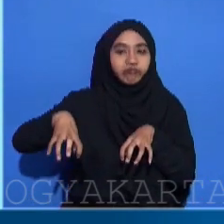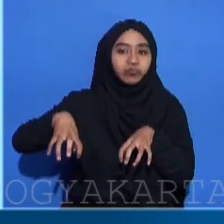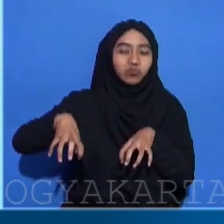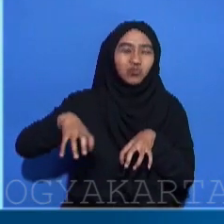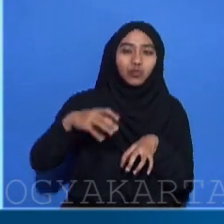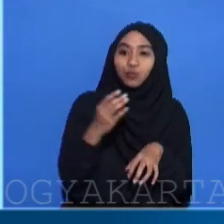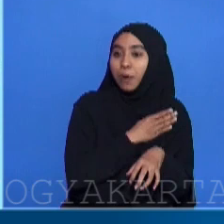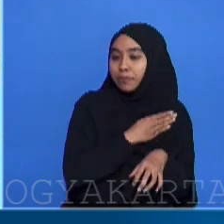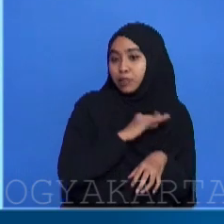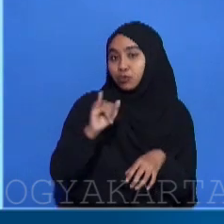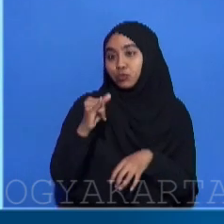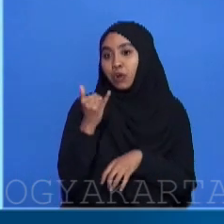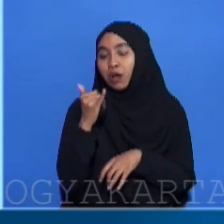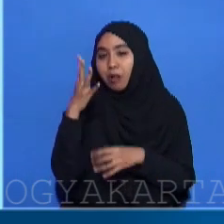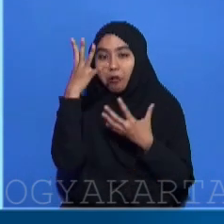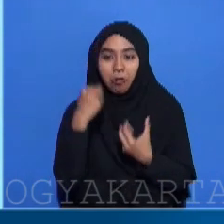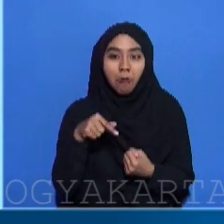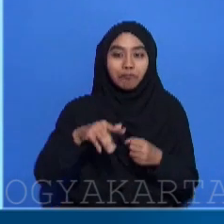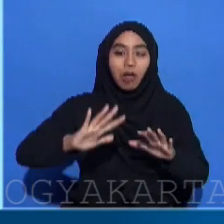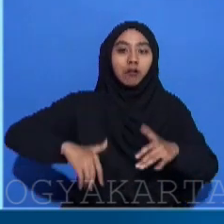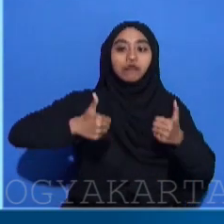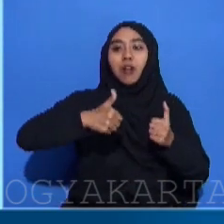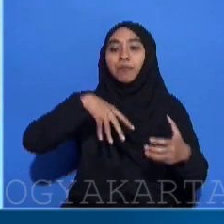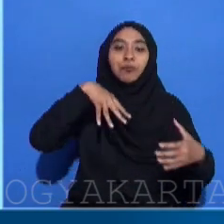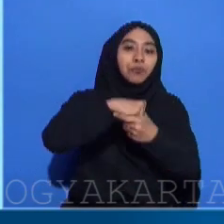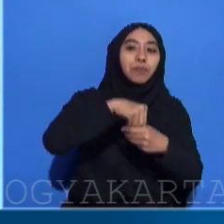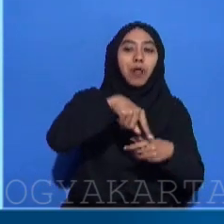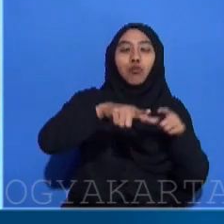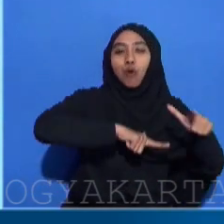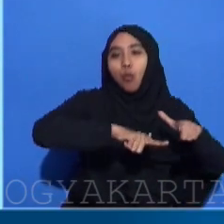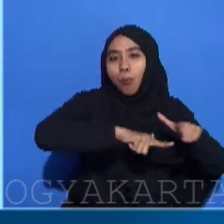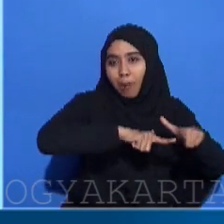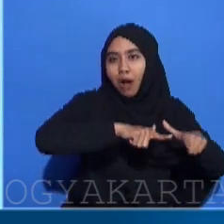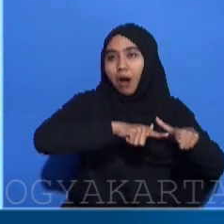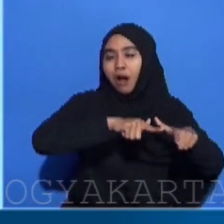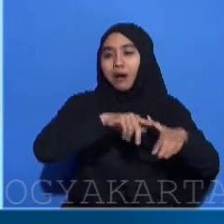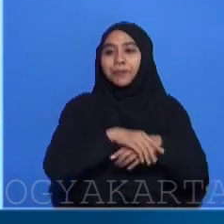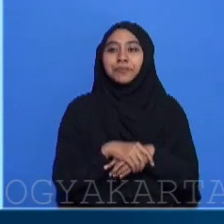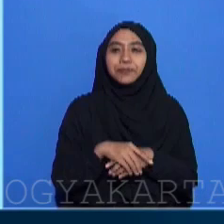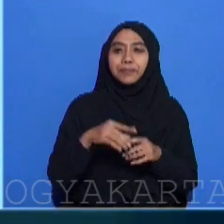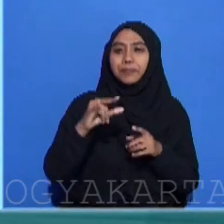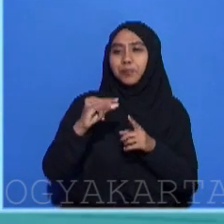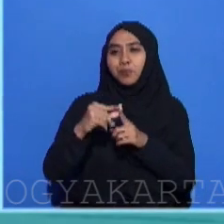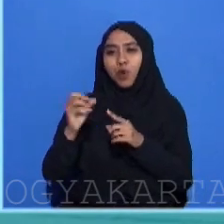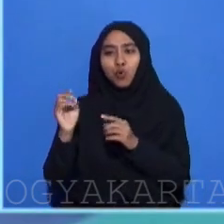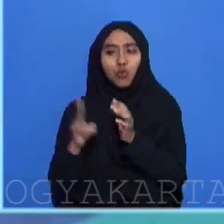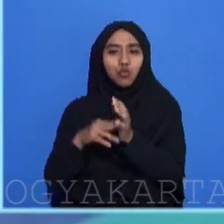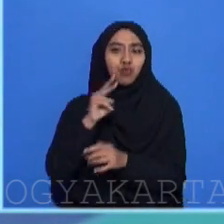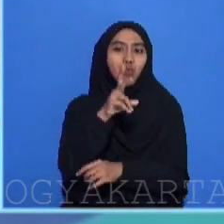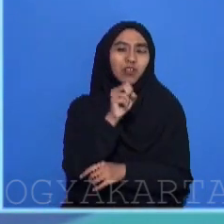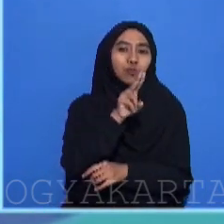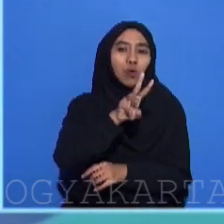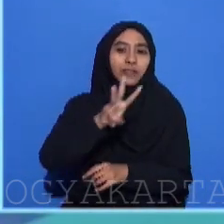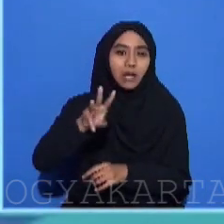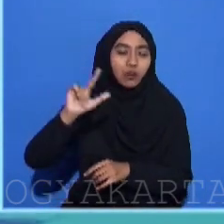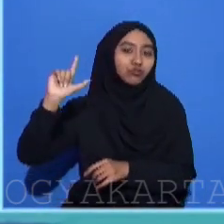Di mana hasilnya sebagai persiapan keikutsertaan pada babak kualifikasi Pon 2023 di kota Solo